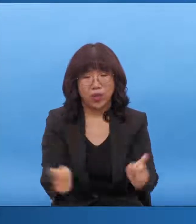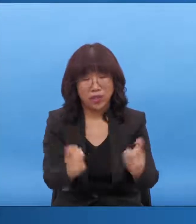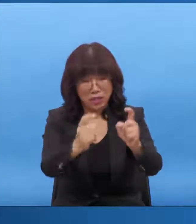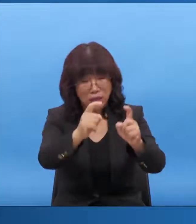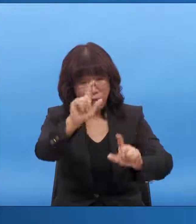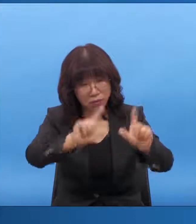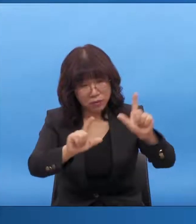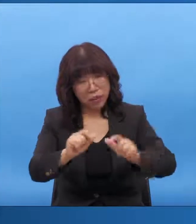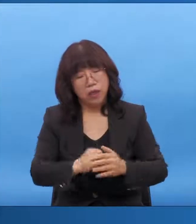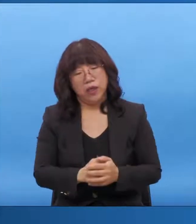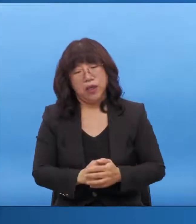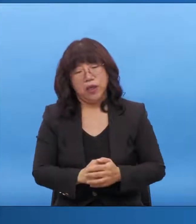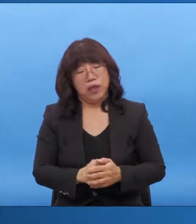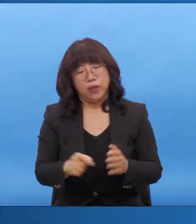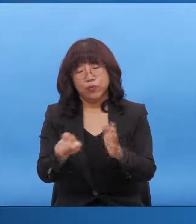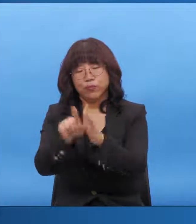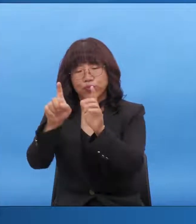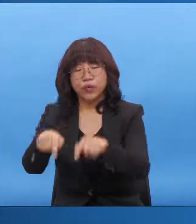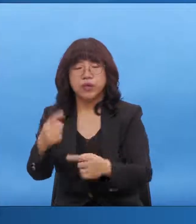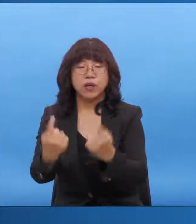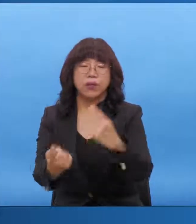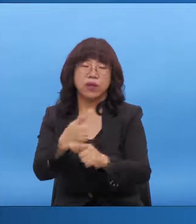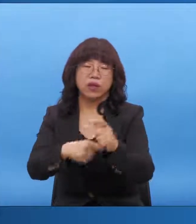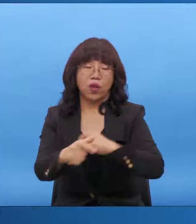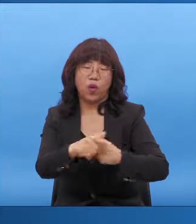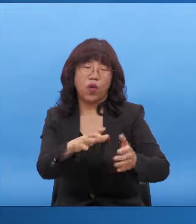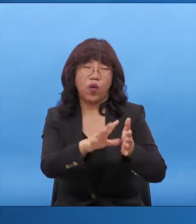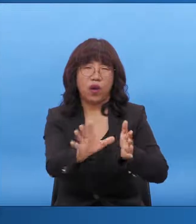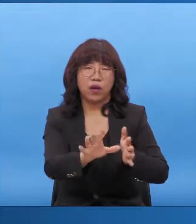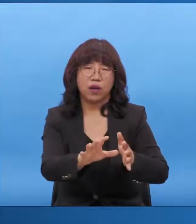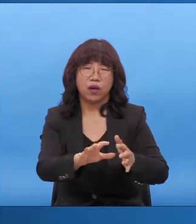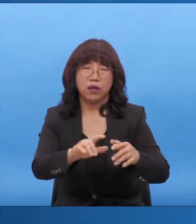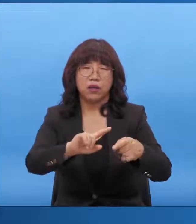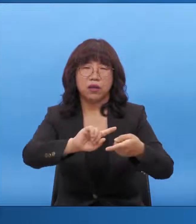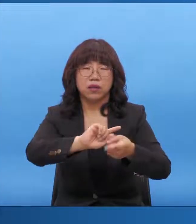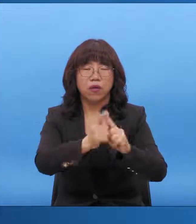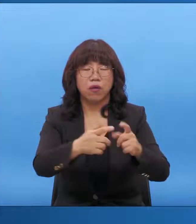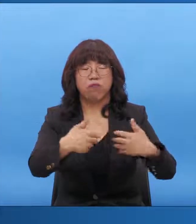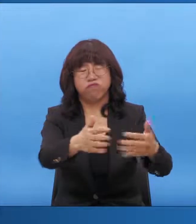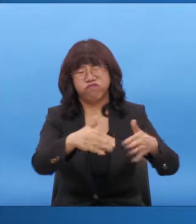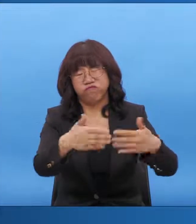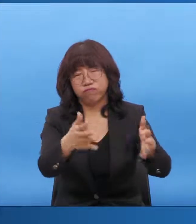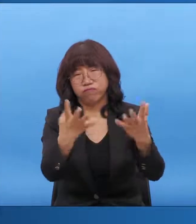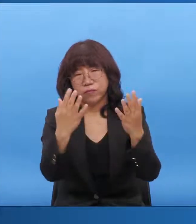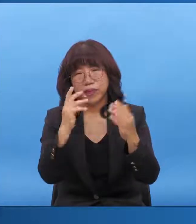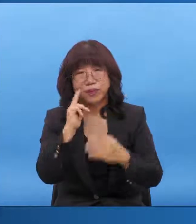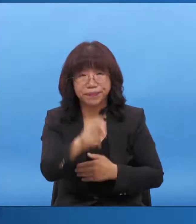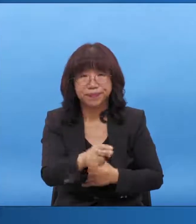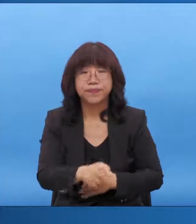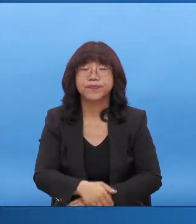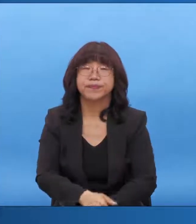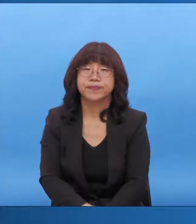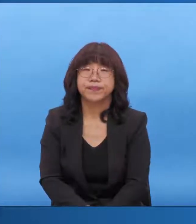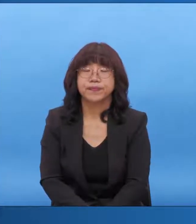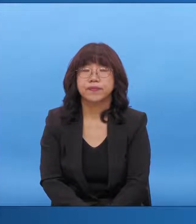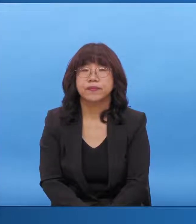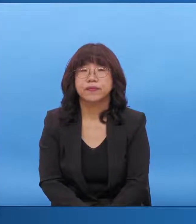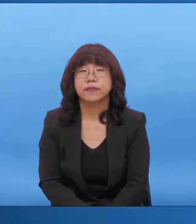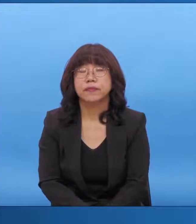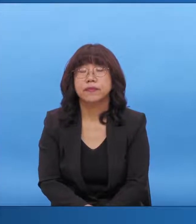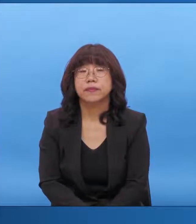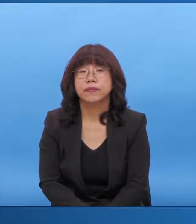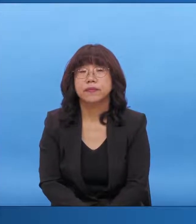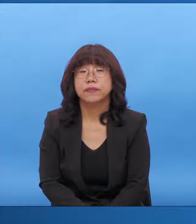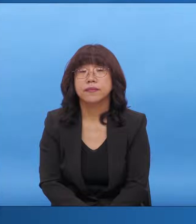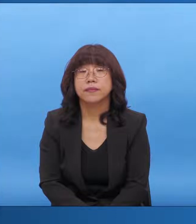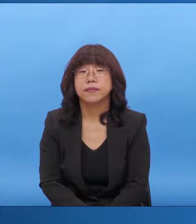America or in Korea, when the churches start fighting, their unbelievers are better off than 기억해야 us. 됩니다. 얼마나 감사한 일입니까? But for us, how grateful